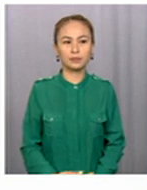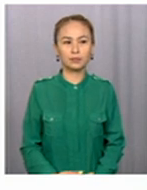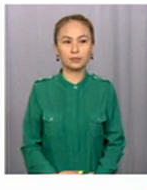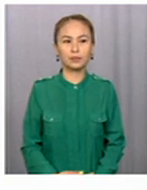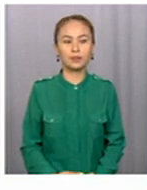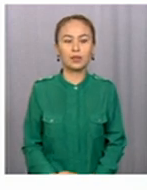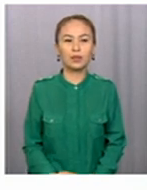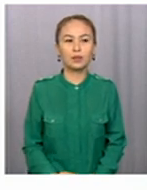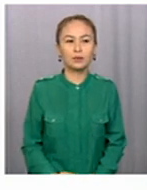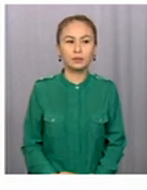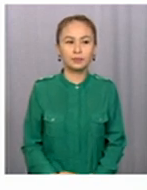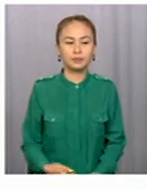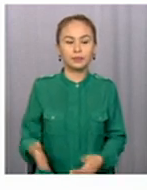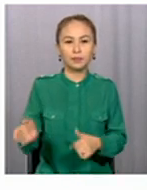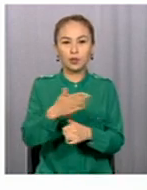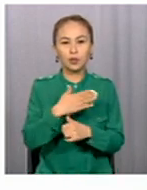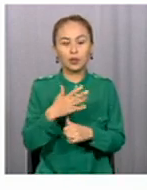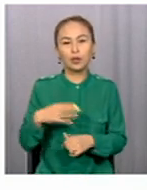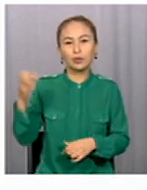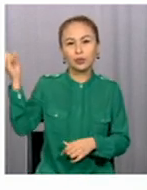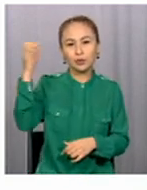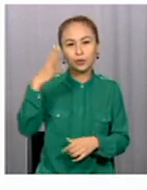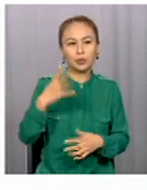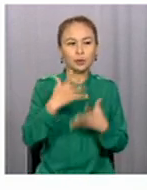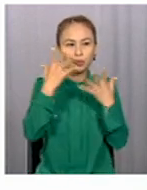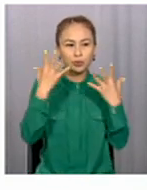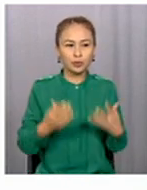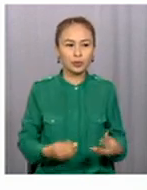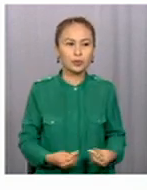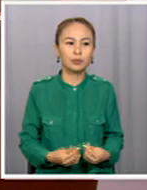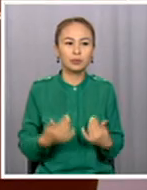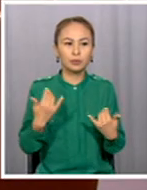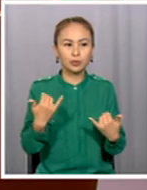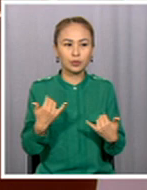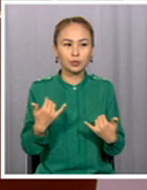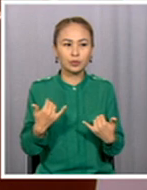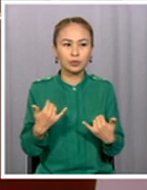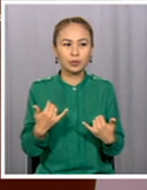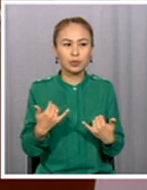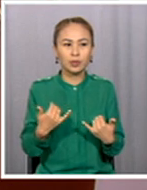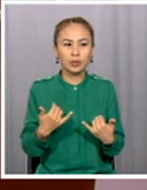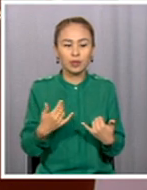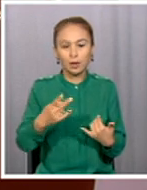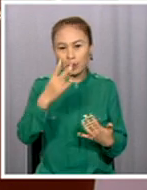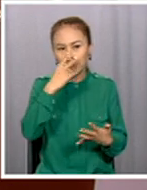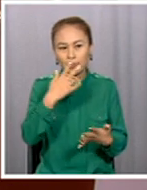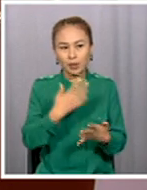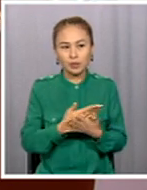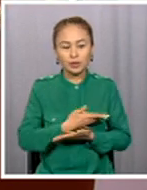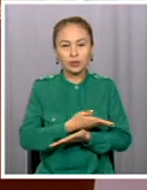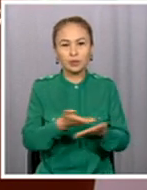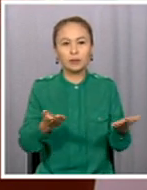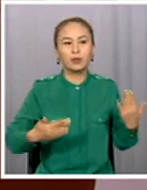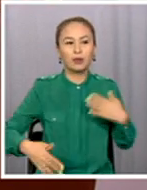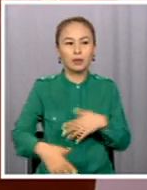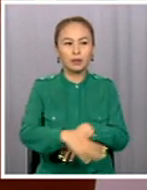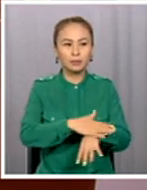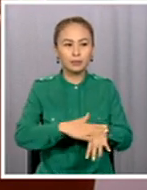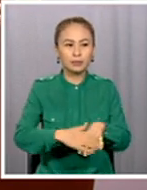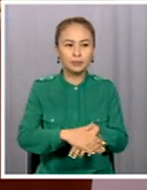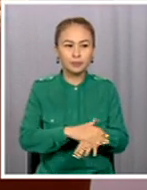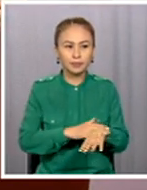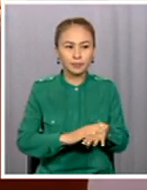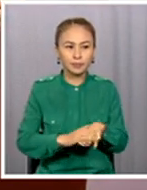оқиық. Жалауымда нұрлы күн, нұрын шашып тұр бүгін. Паш етеді ол халқымның